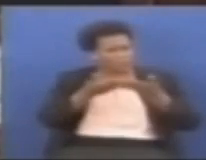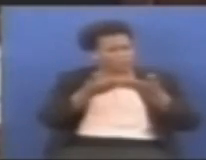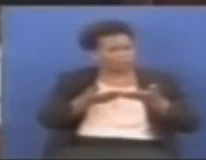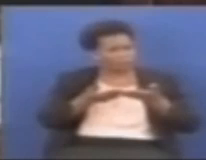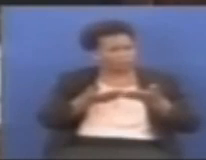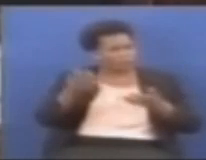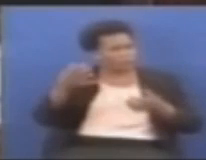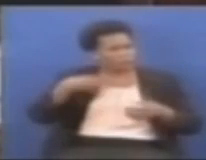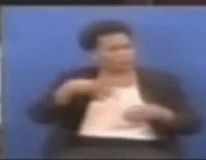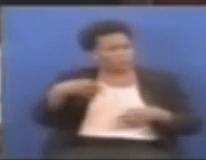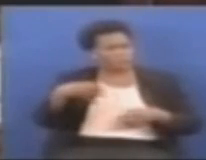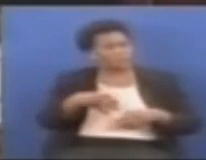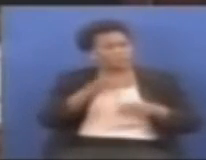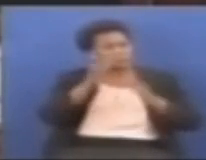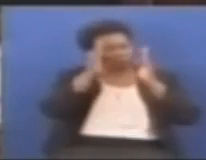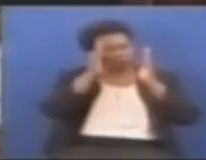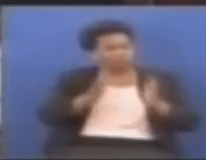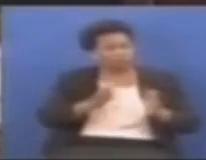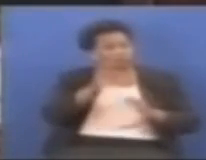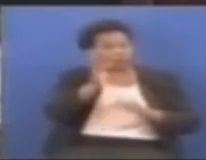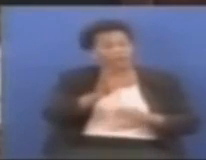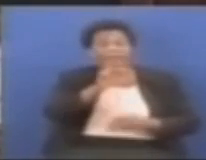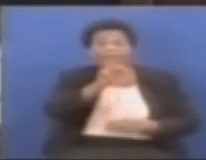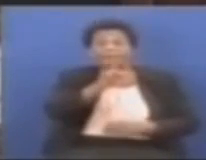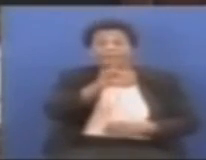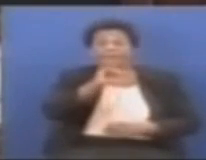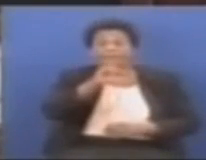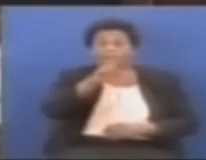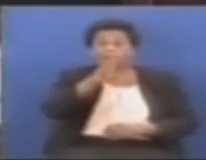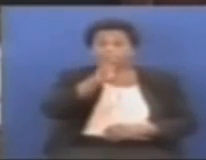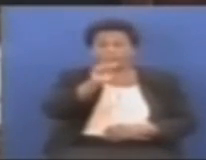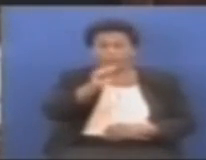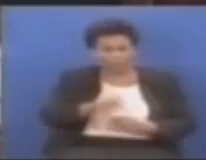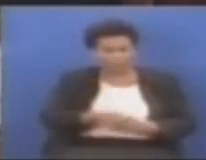kutumia mabomu kwa maana ya milipuko umepungua kwa takriban